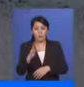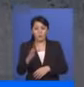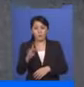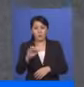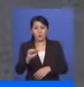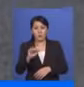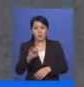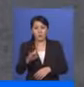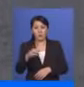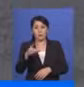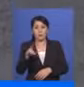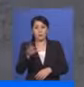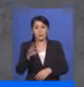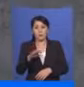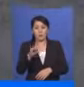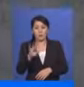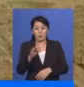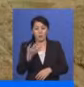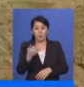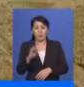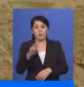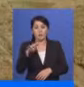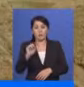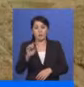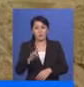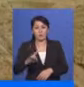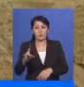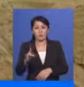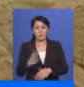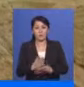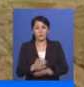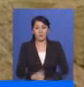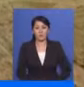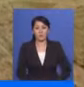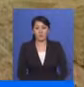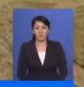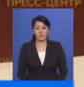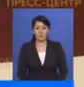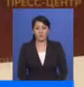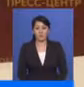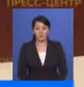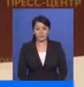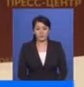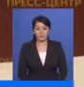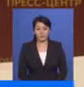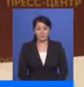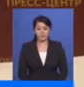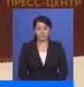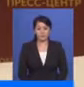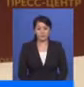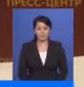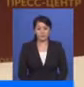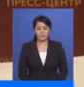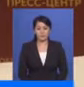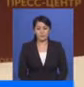Мағжан Жұмабаев, Тимирязев, Хабит Мүсірепов пен Қызылжар аудандарында екен. Автодороги республиканского значения у нас охват